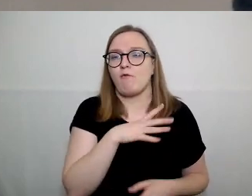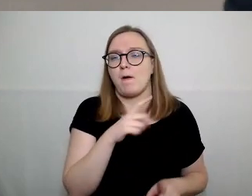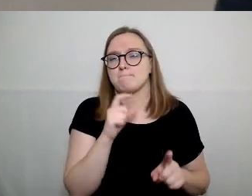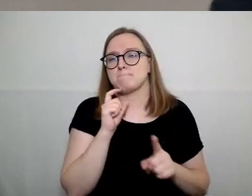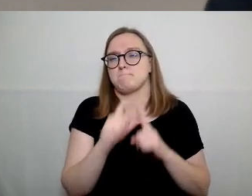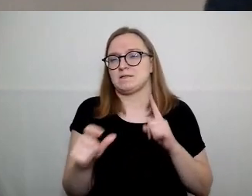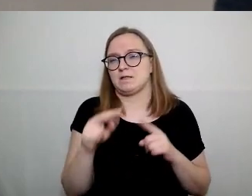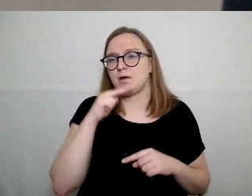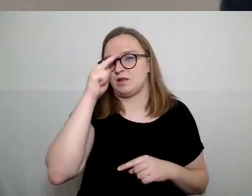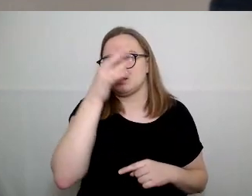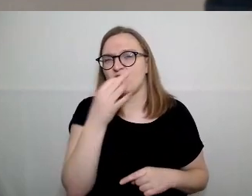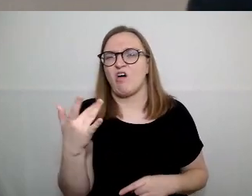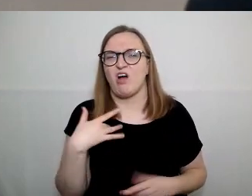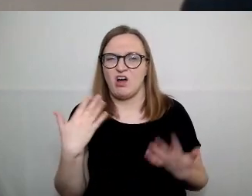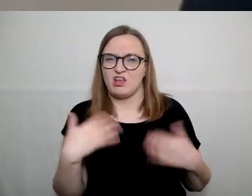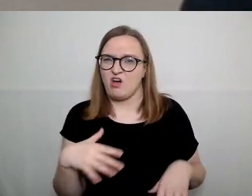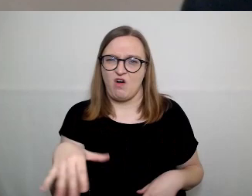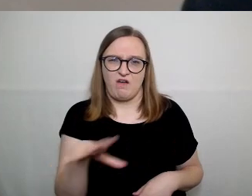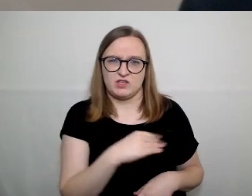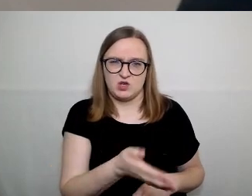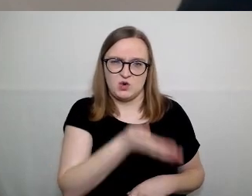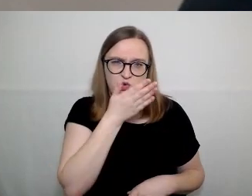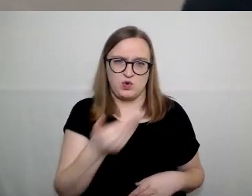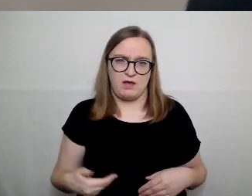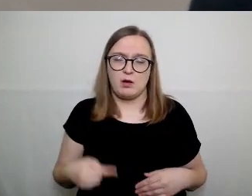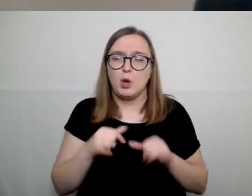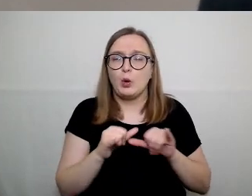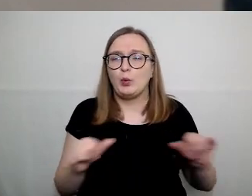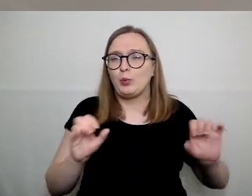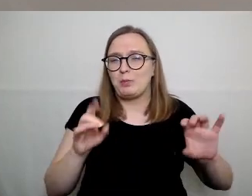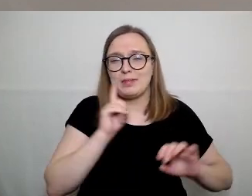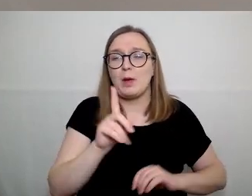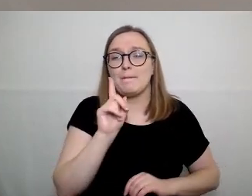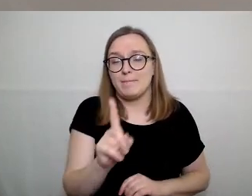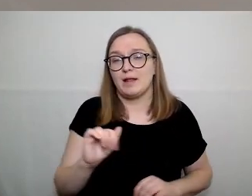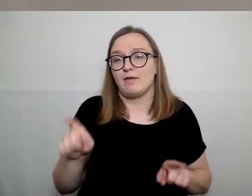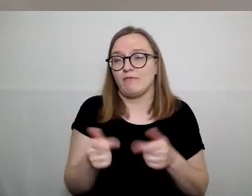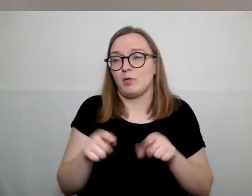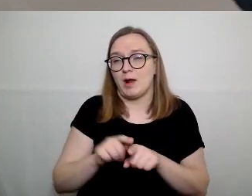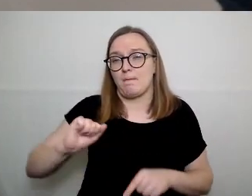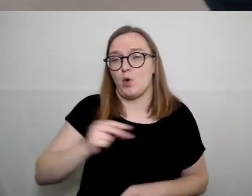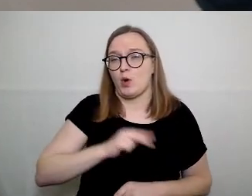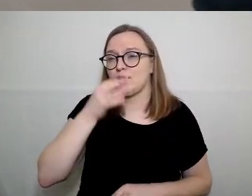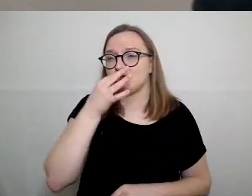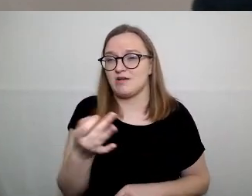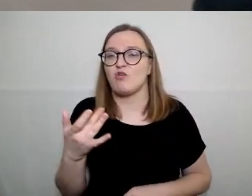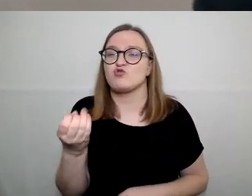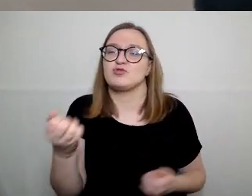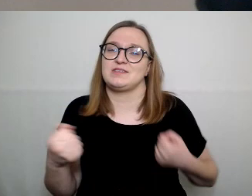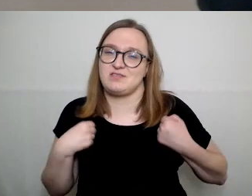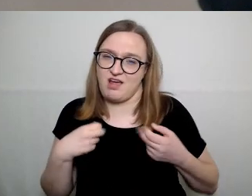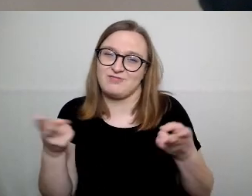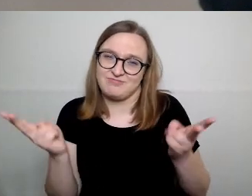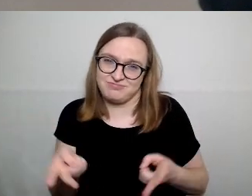visiškai nusigyvenom. Ten daugiau nesiplėsiu, tai, kaip ir vat, kolega sako, yra kur pasistengti, kad